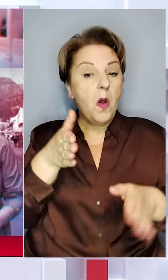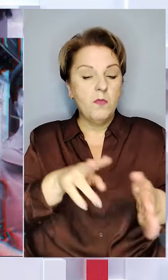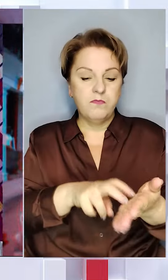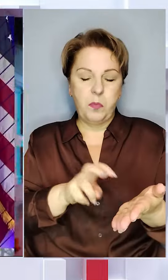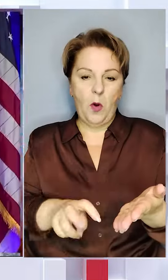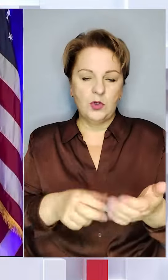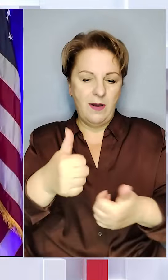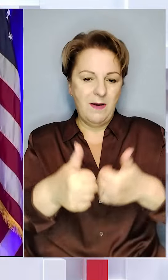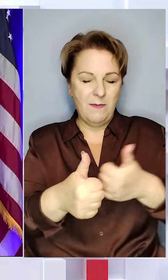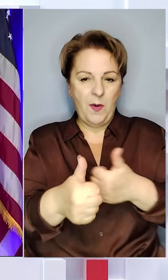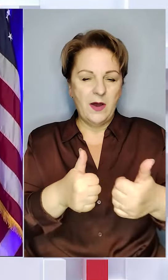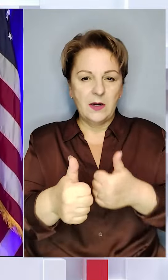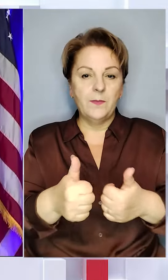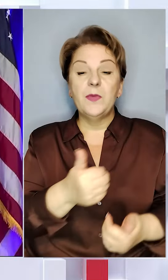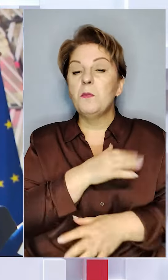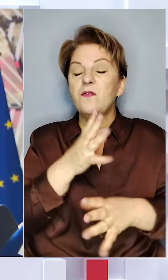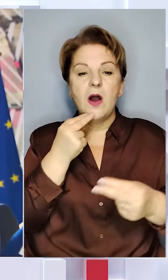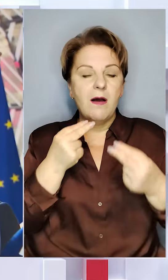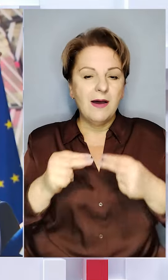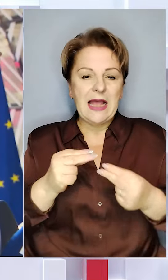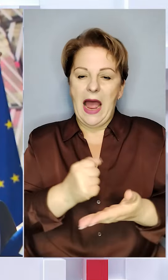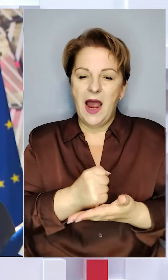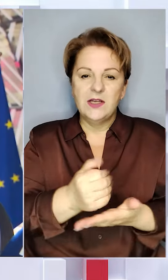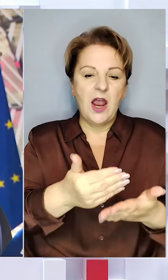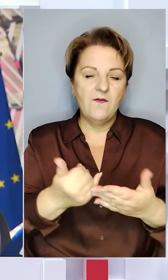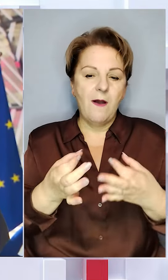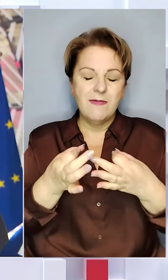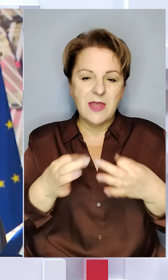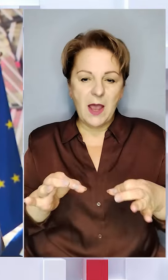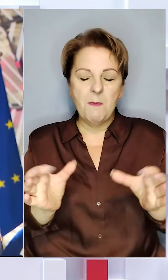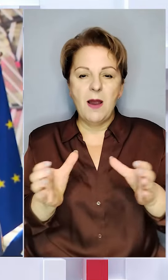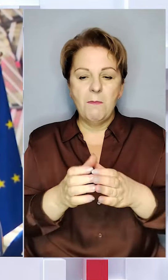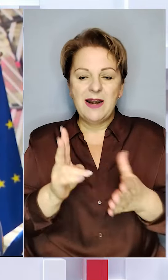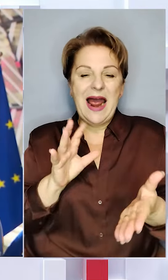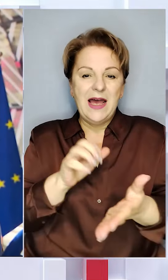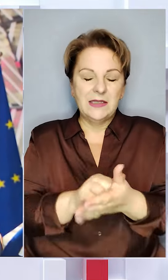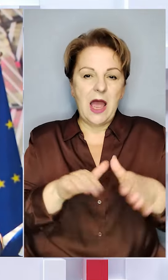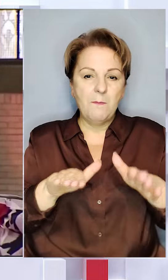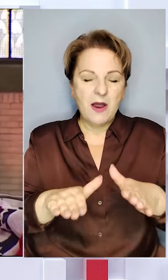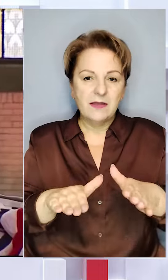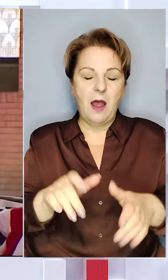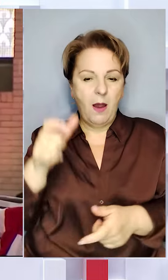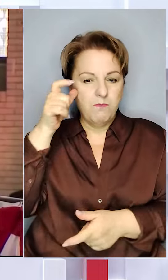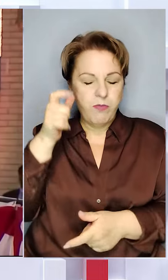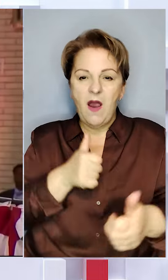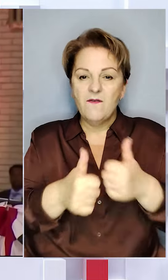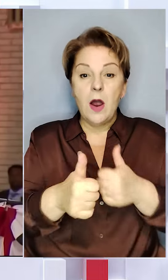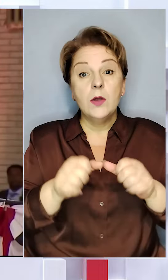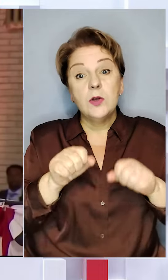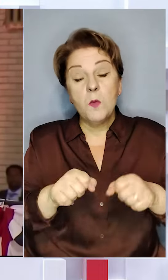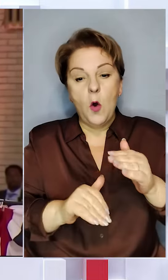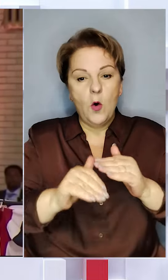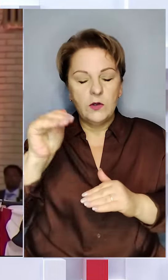Байден полишає перегони. Бажаю всього найкращого кандидату від демократичної партії, який займе місце Байдена в гонці. Чи